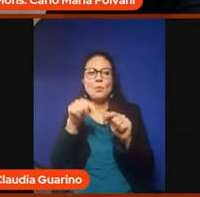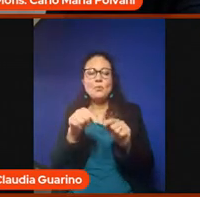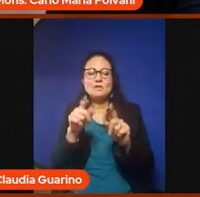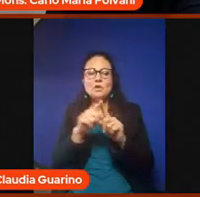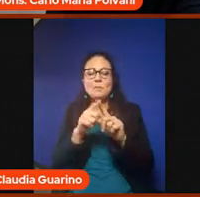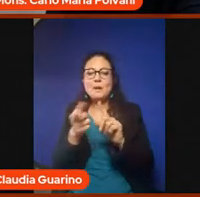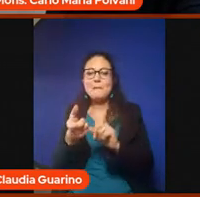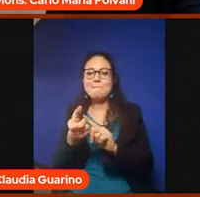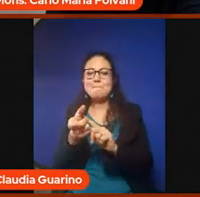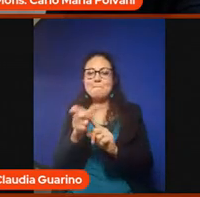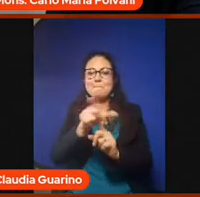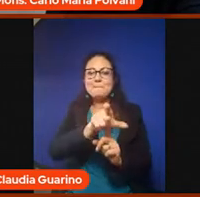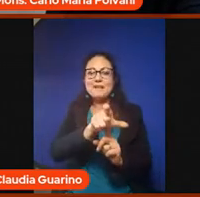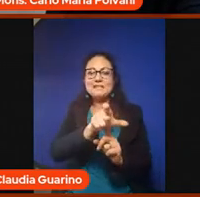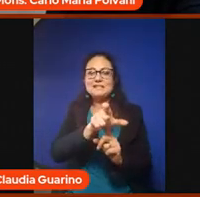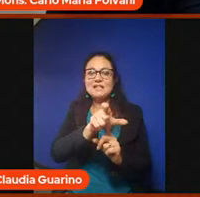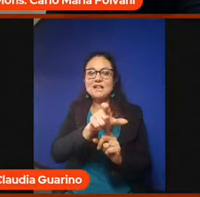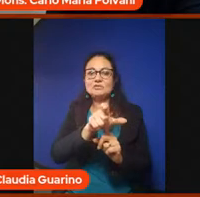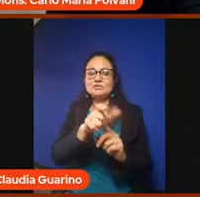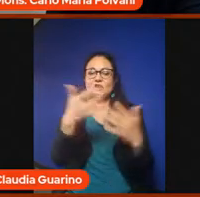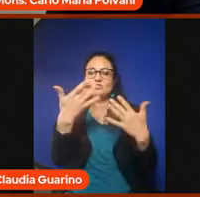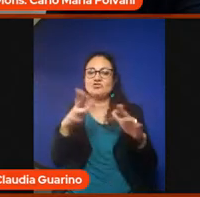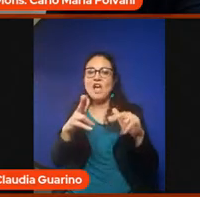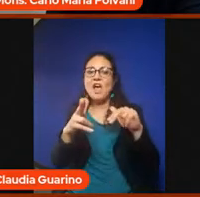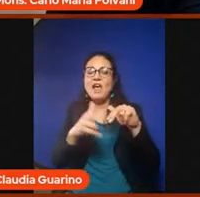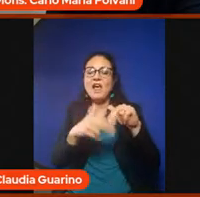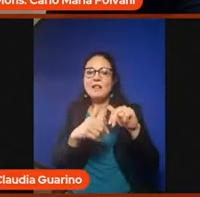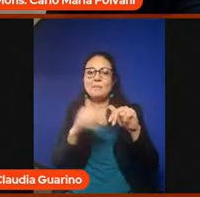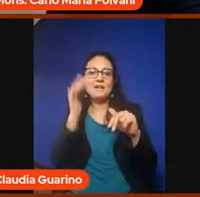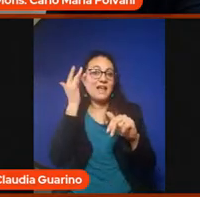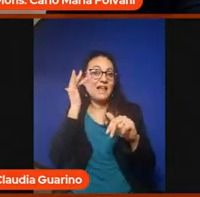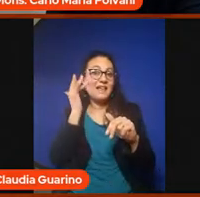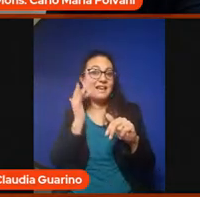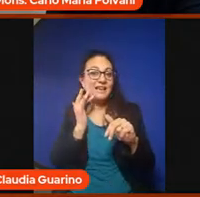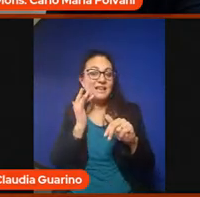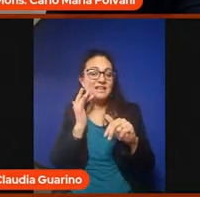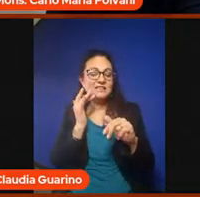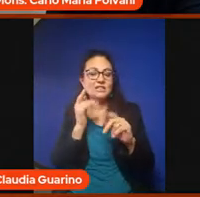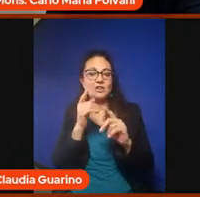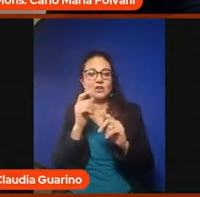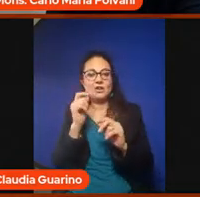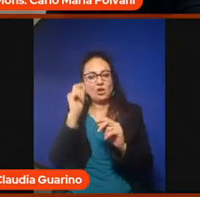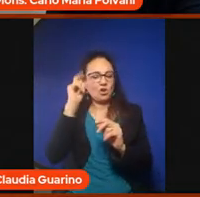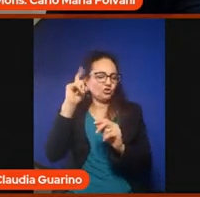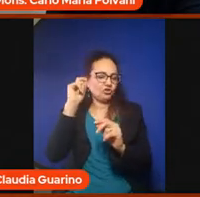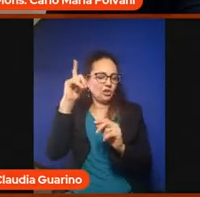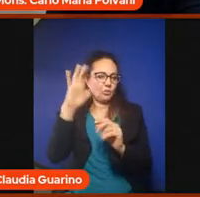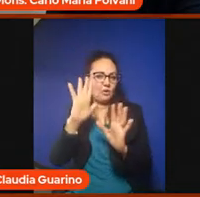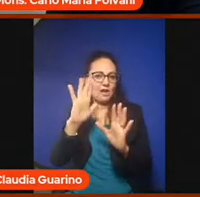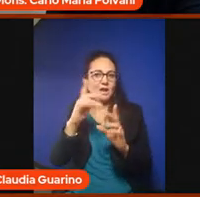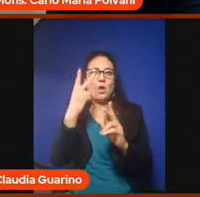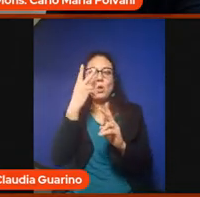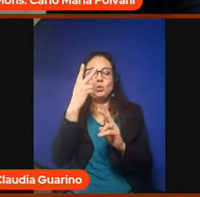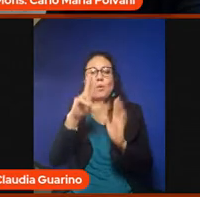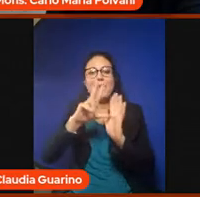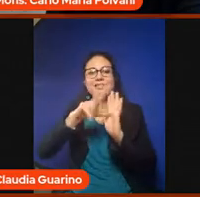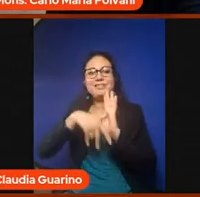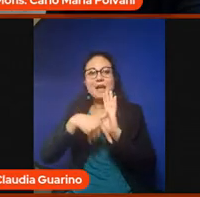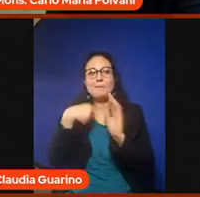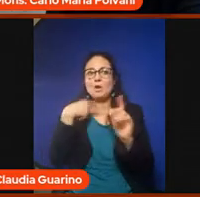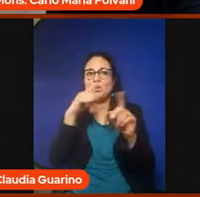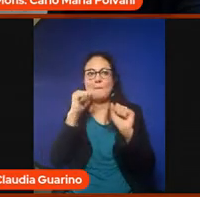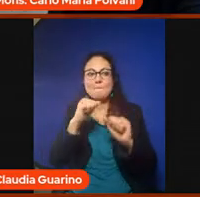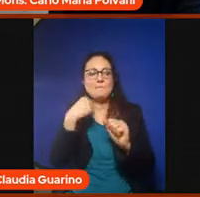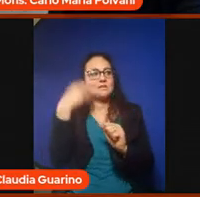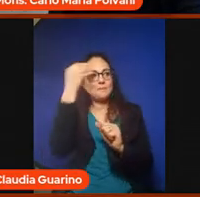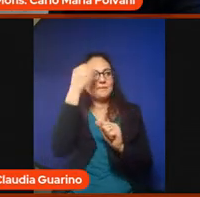che elimina il rischio, almeno concettualmente, dei due tempi. Prima mi occupo di una cosa, poi mi